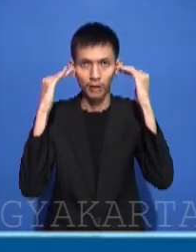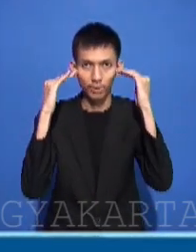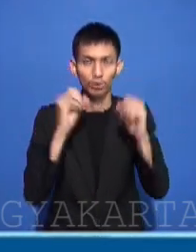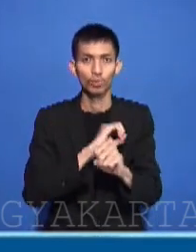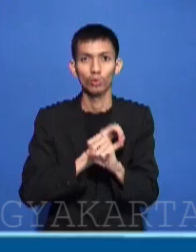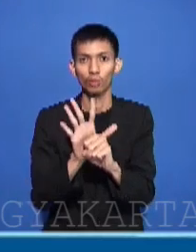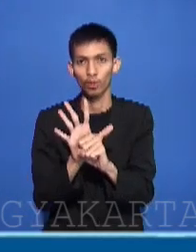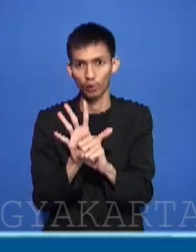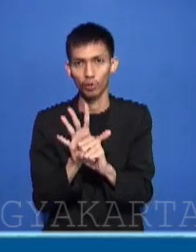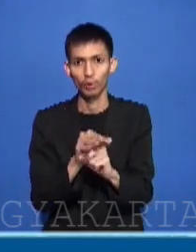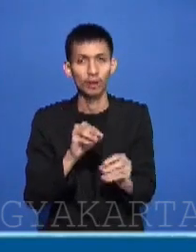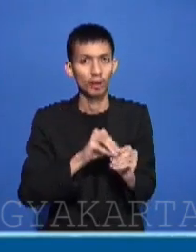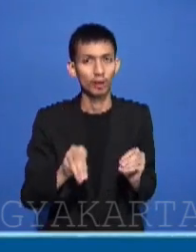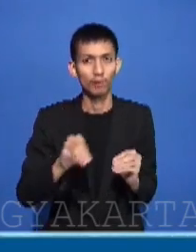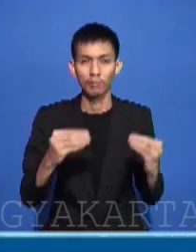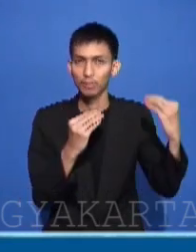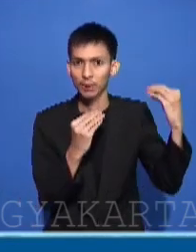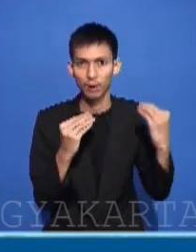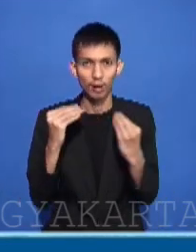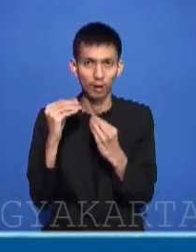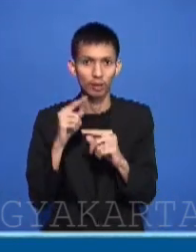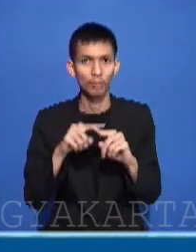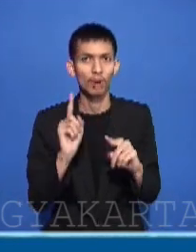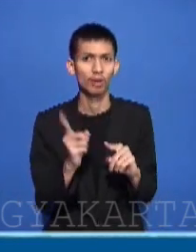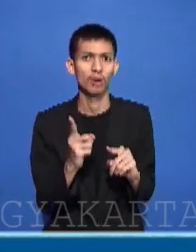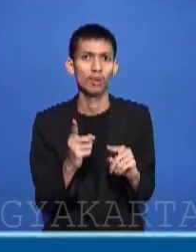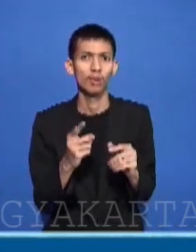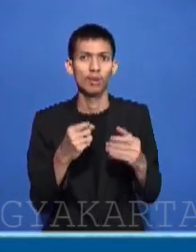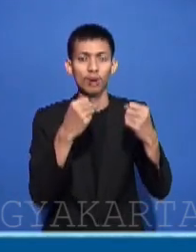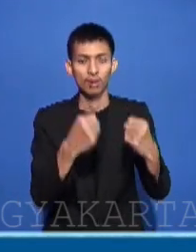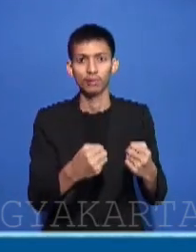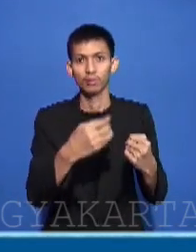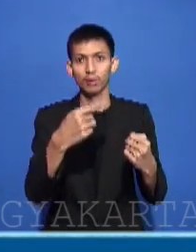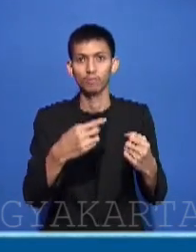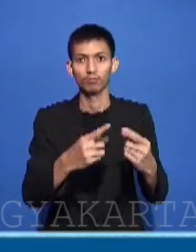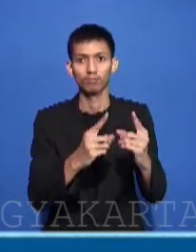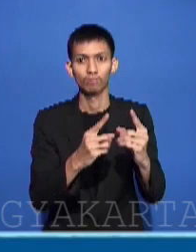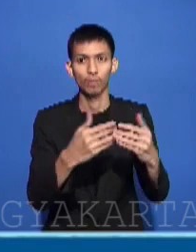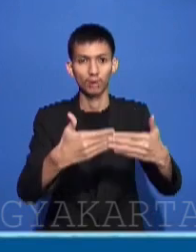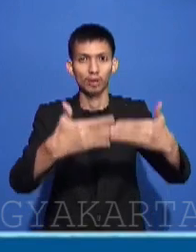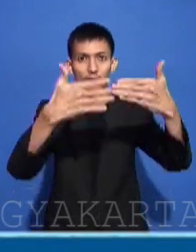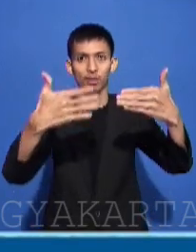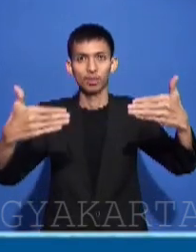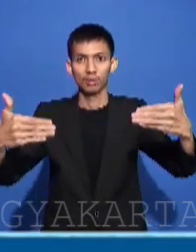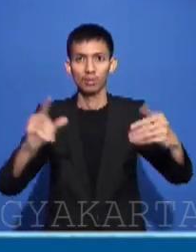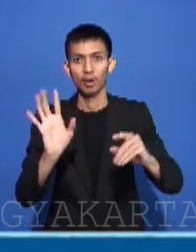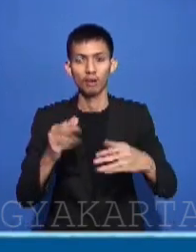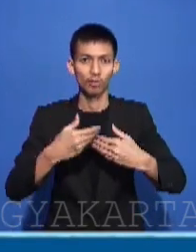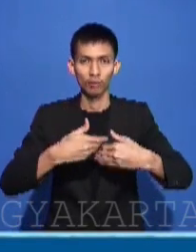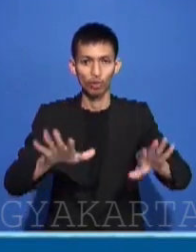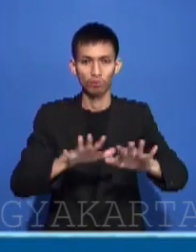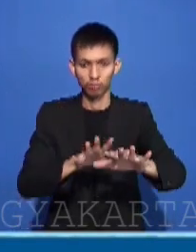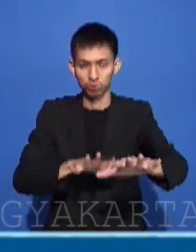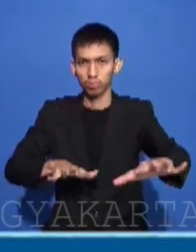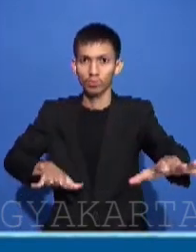Taman semangko dipun tanam tanpa Gina akan lanjaran kados tanaman melon budidaya semangka lanjaran meniko